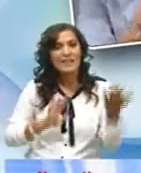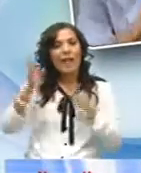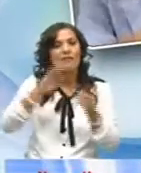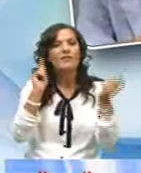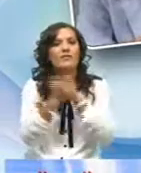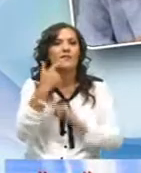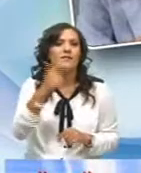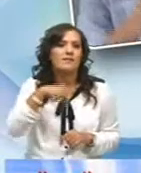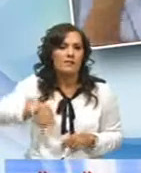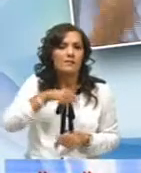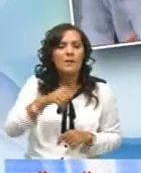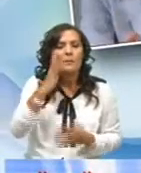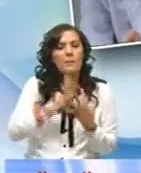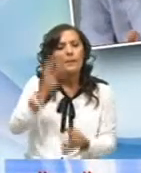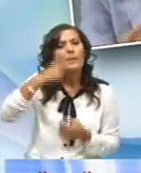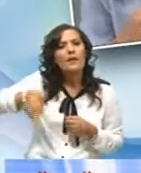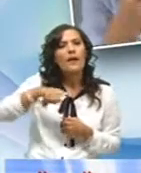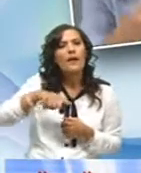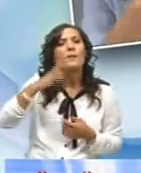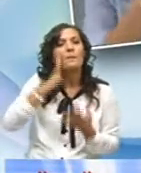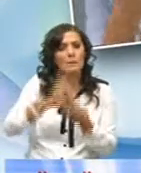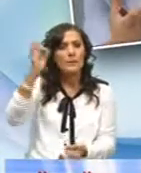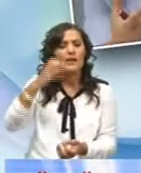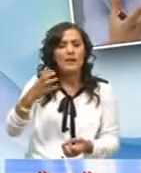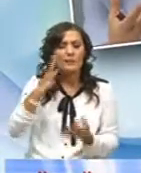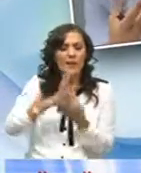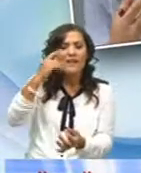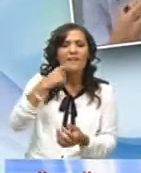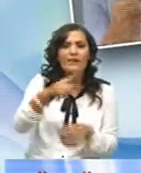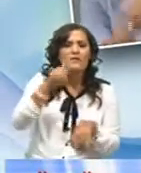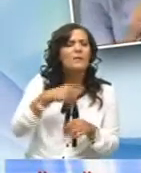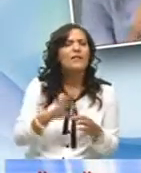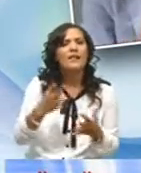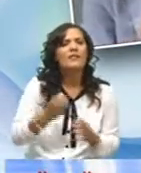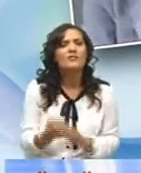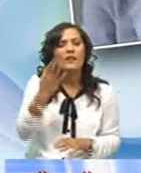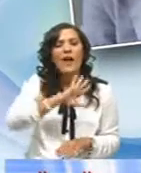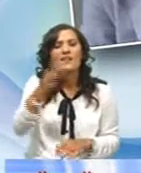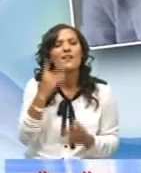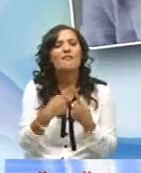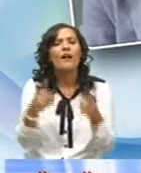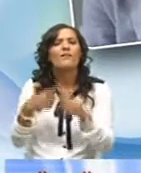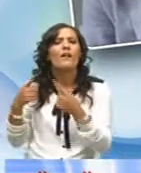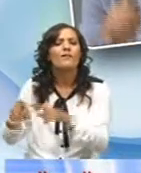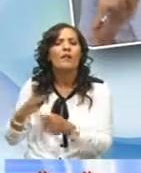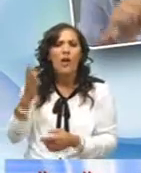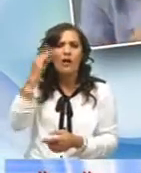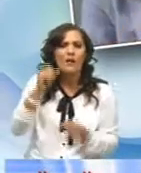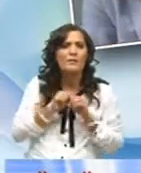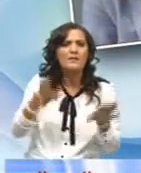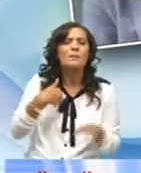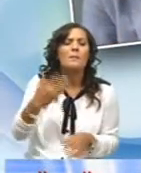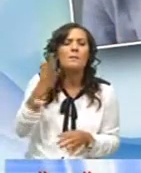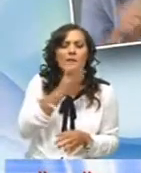değişikliği güzel bir şey bu ve bireyin birey dediğimiz zamanı çıkıyor herkesin farklıdır öğrenme sistemi